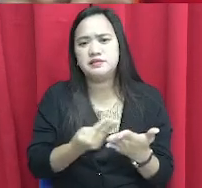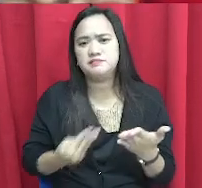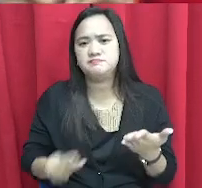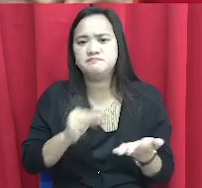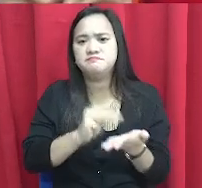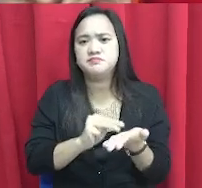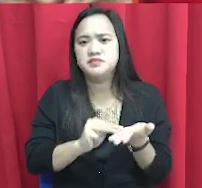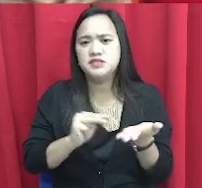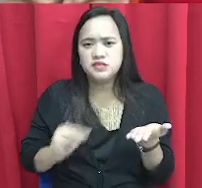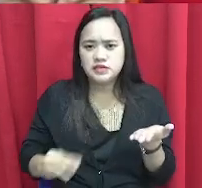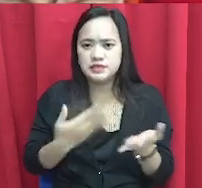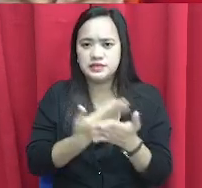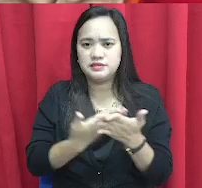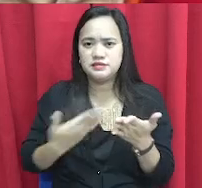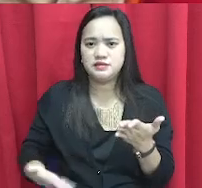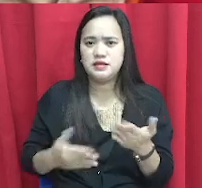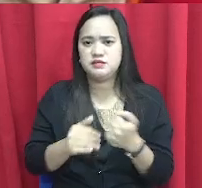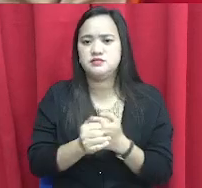ang